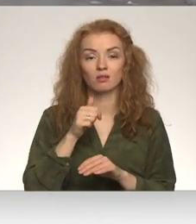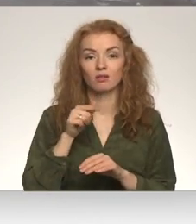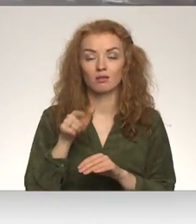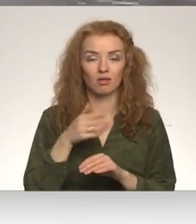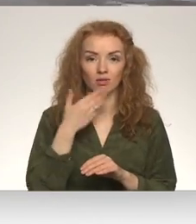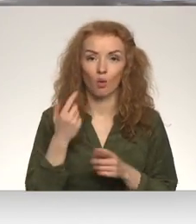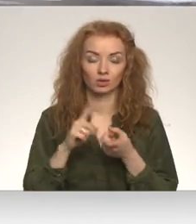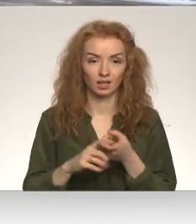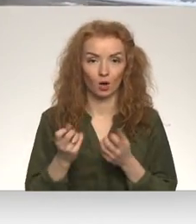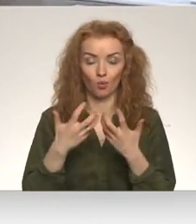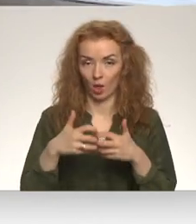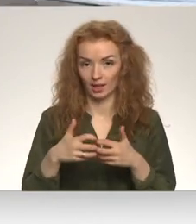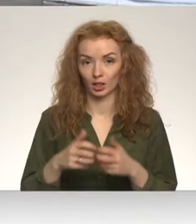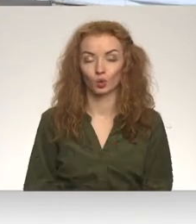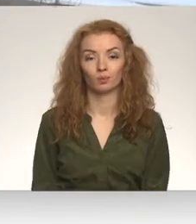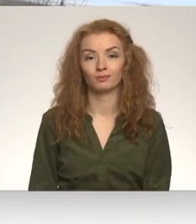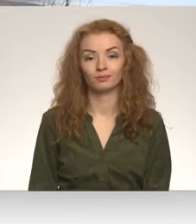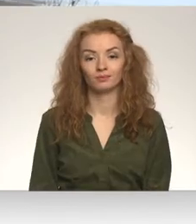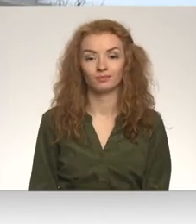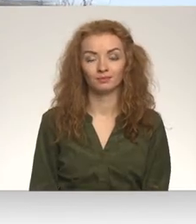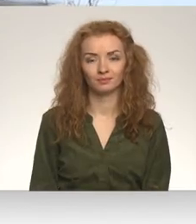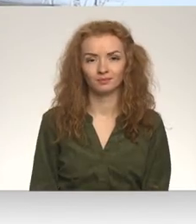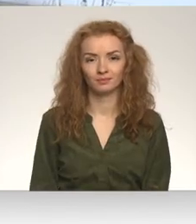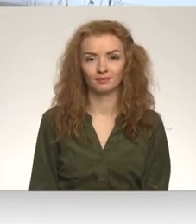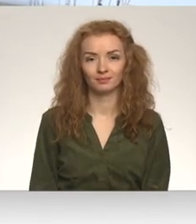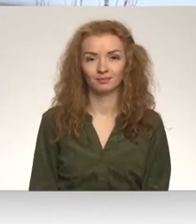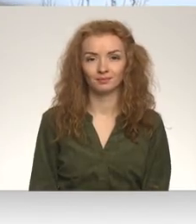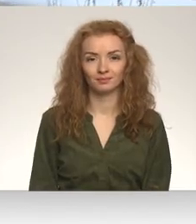robežas nav saistošas. Zane Eniņa, M. Vecmasakauskis, Vidzemes televīzija.